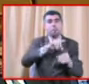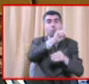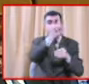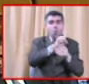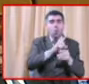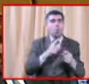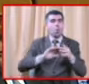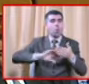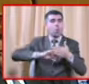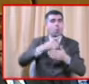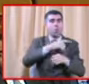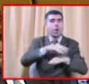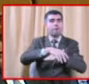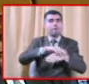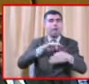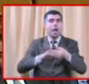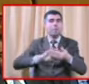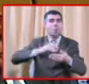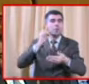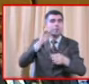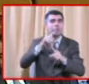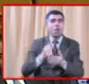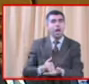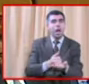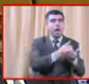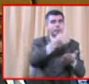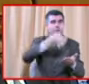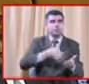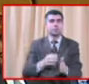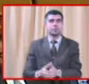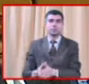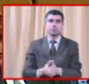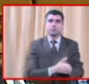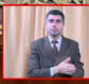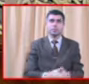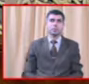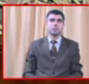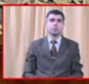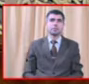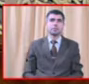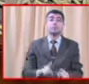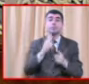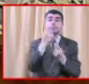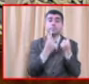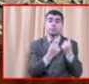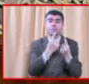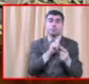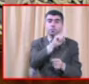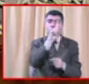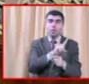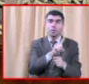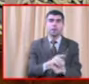وكذلك الولايه اللي هي عندها دور في التنسيق في هذا المجال، وشكرا لكم السيد الوزير. هل هناك من تعقيب اضافي في هذا السؤال؟